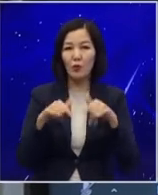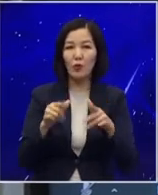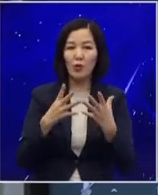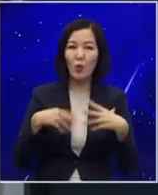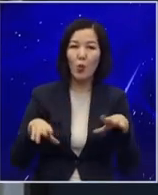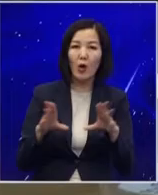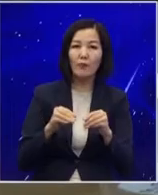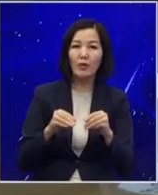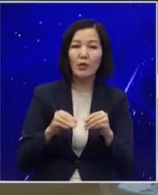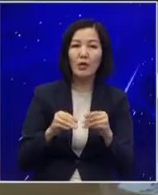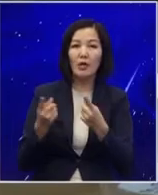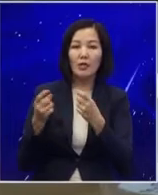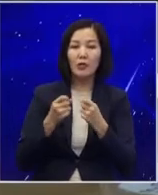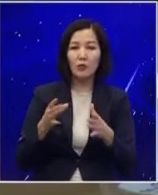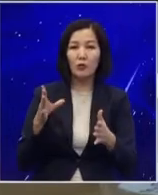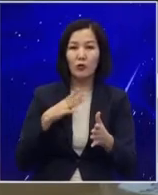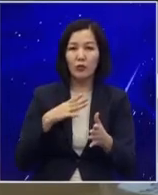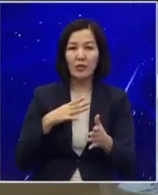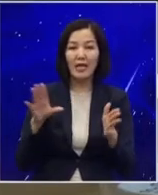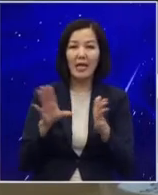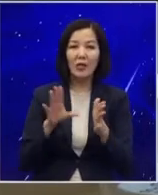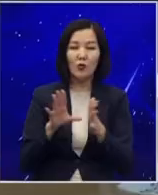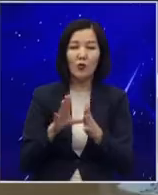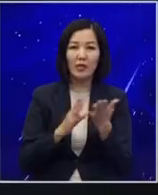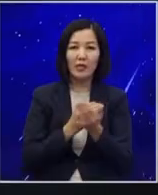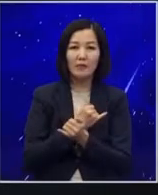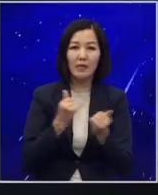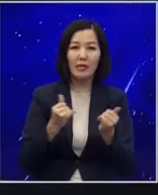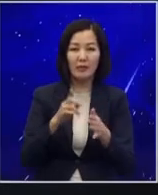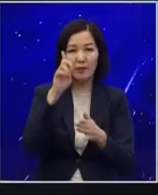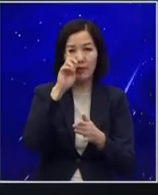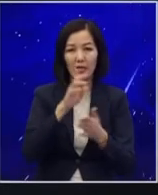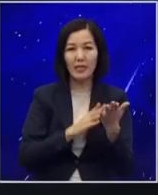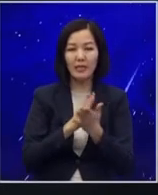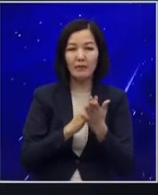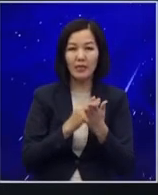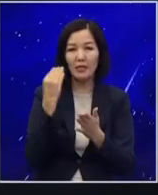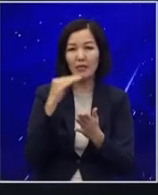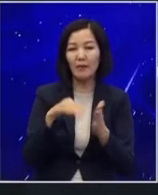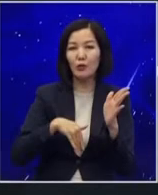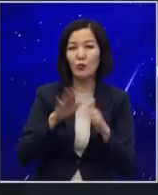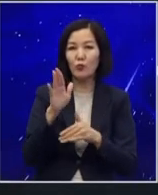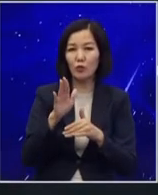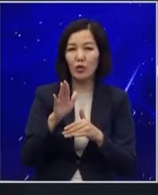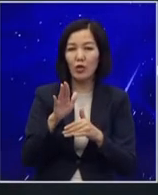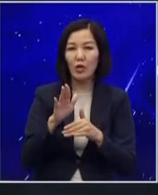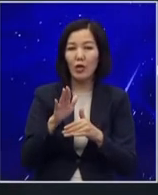құру арқылы қоғамды тартуды сөз етті. Электрондық форматта алынған мемлекеттік қызметтердің сапасын